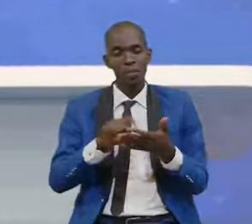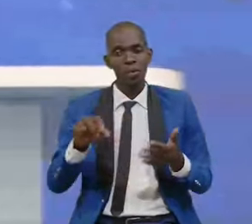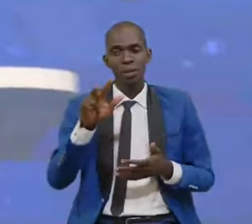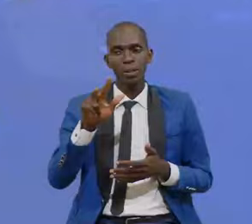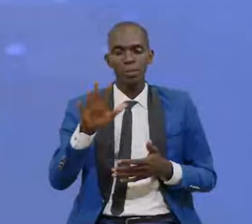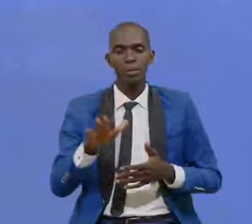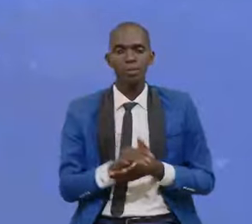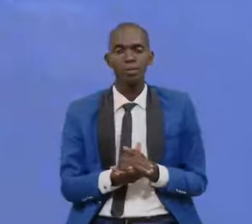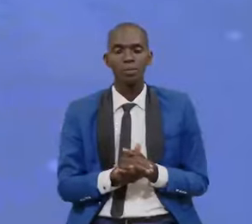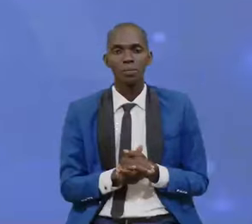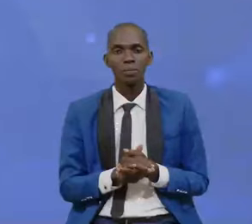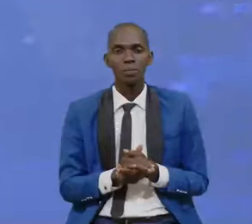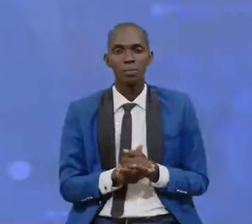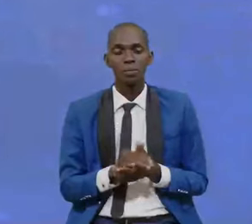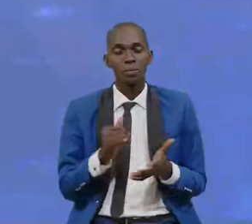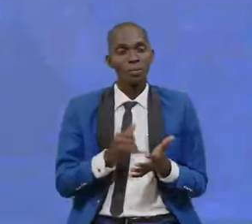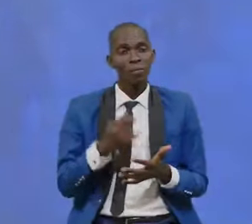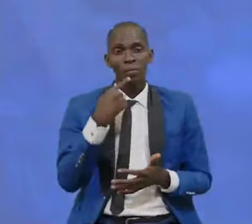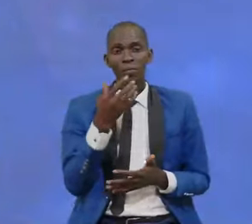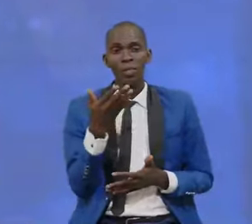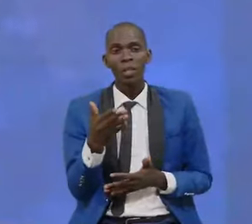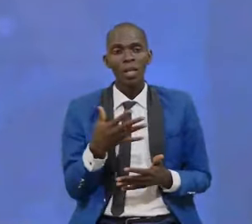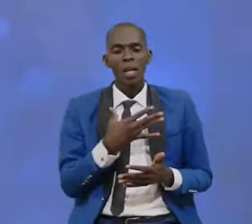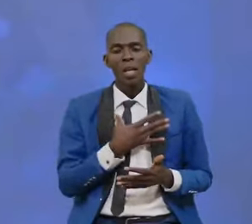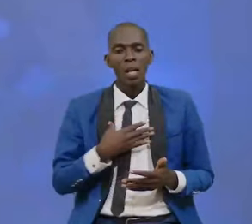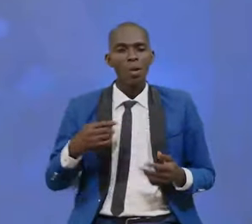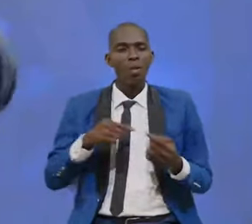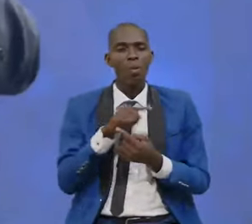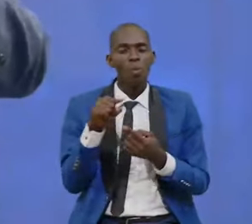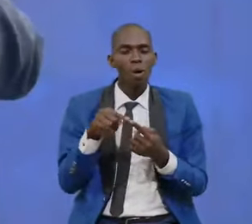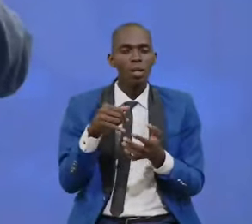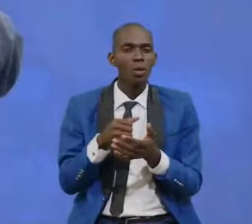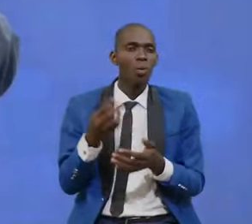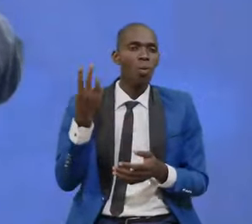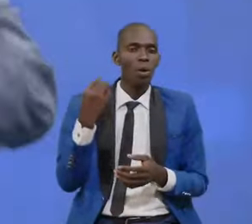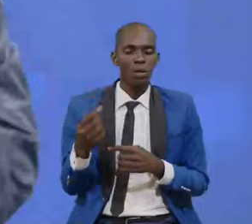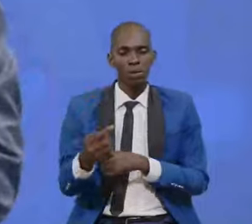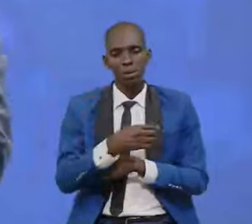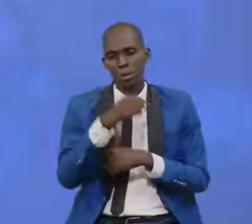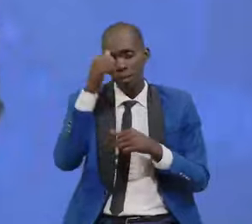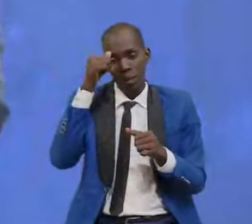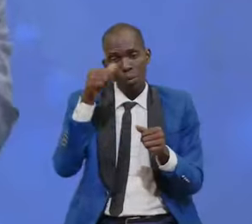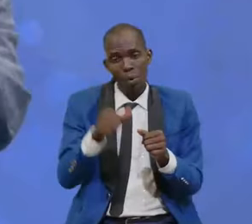35. Verset 35. Quand il fit jour, rappelez-vous